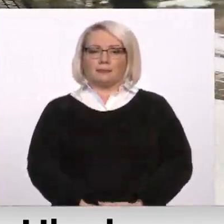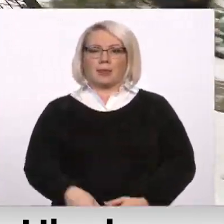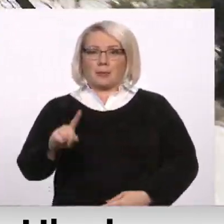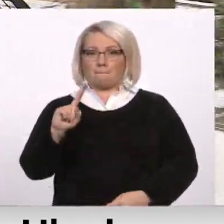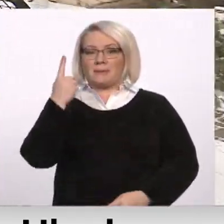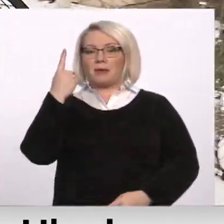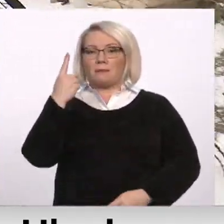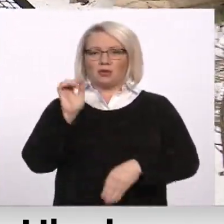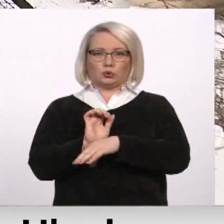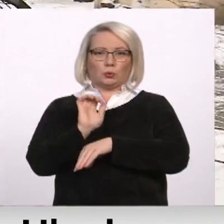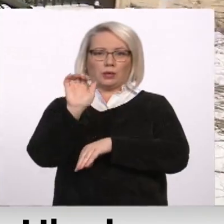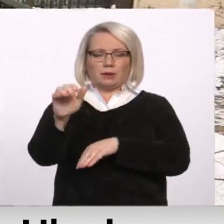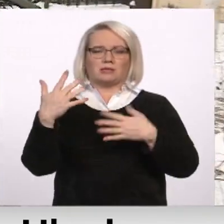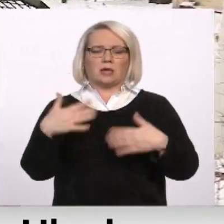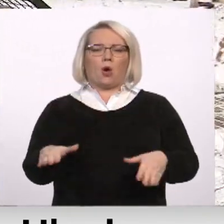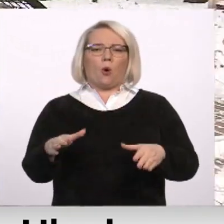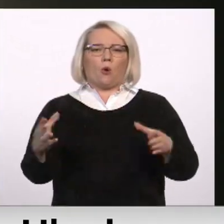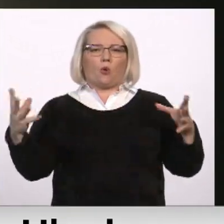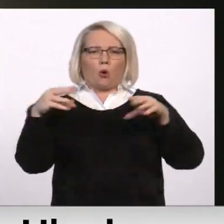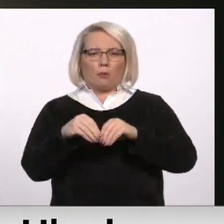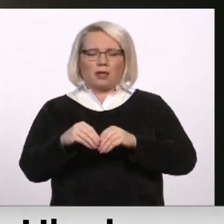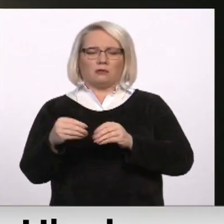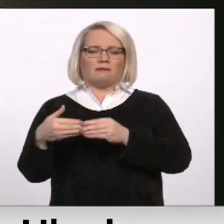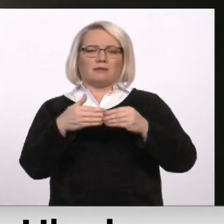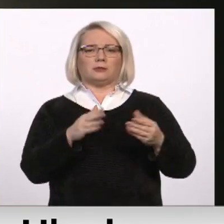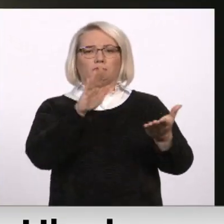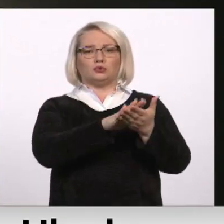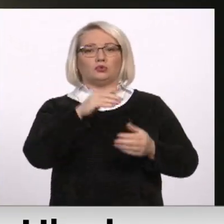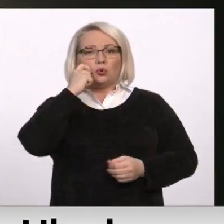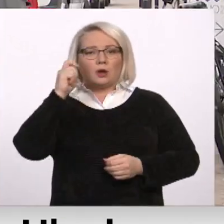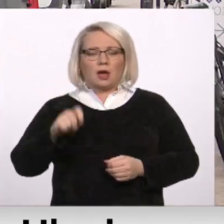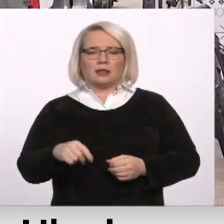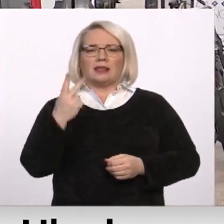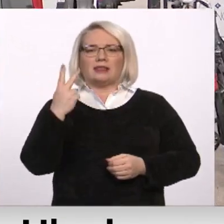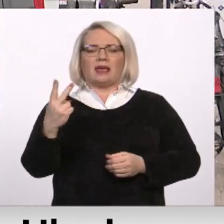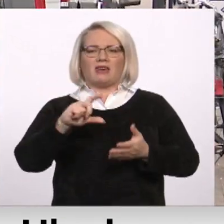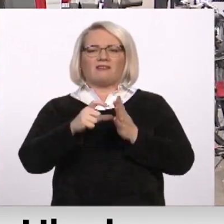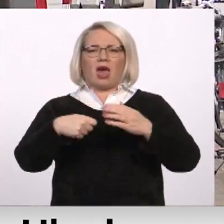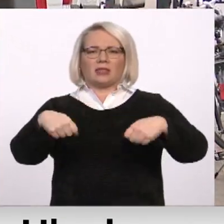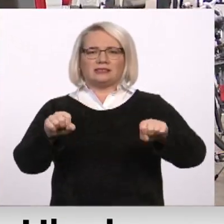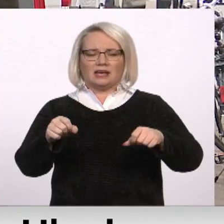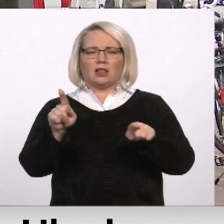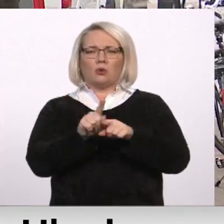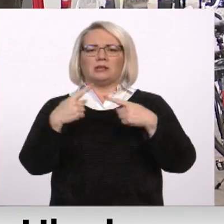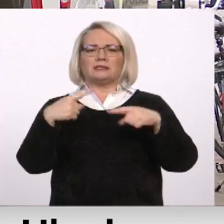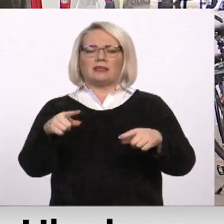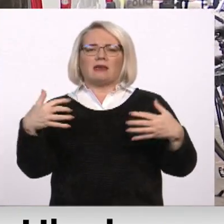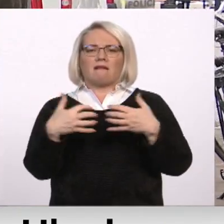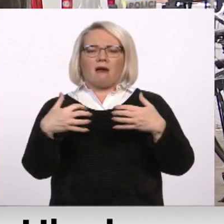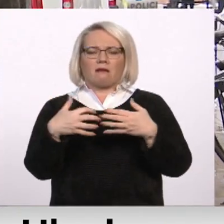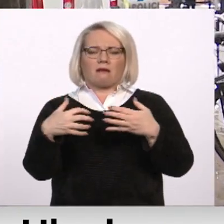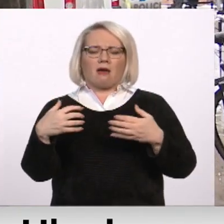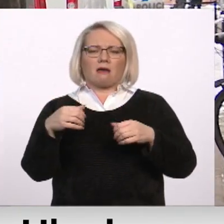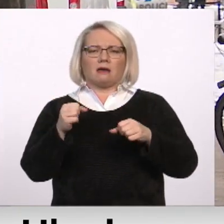Pirmais sūtījums jau nokomplektēts un dodas ceļā uz Ukrainu. Tajā ir divi kvadracikli un citas aktīvai karadarbībai